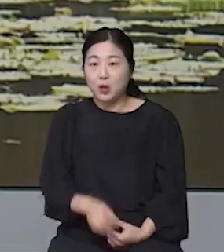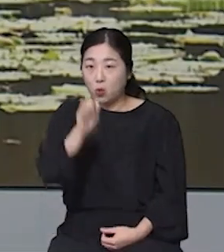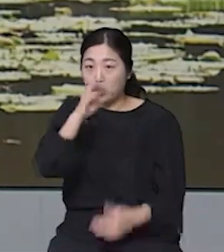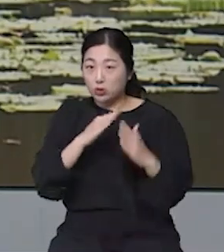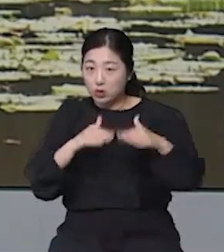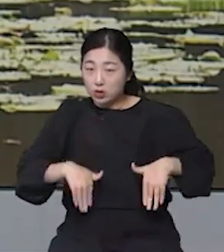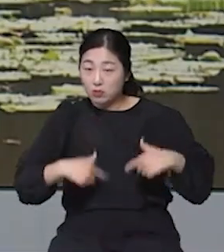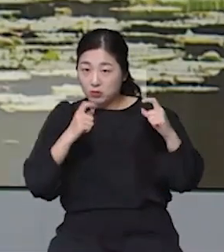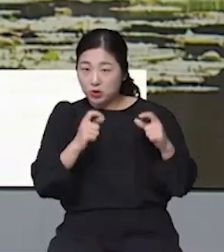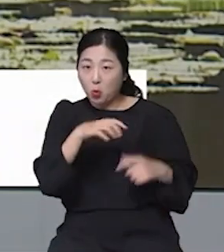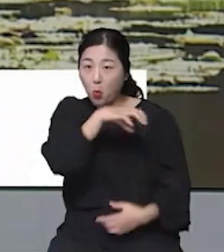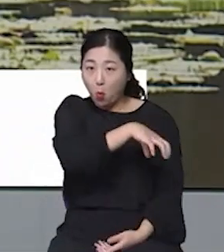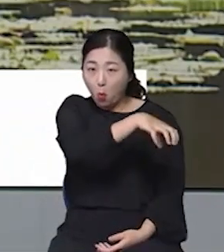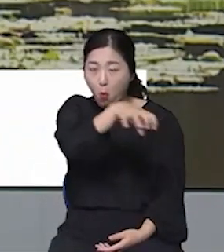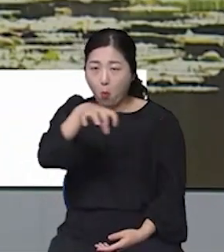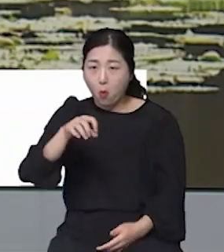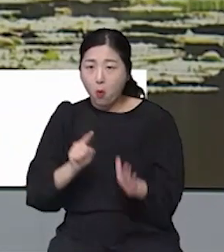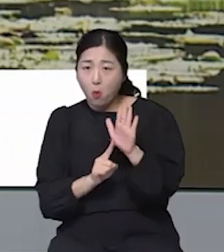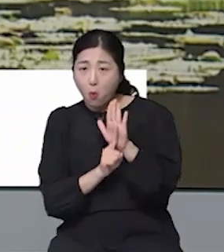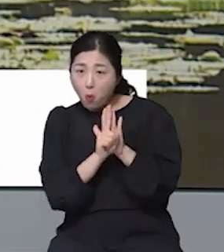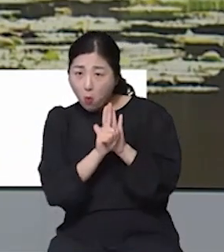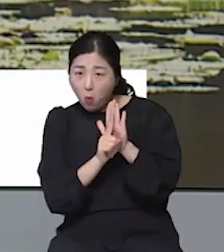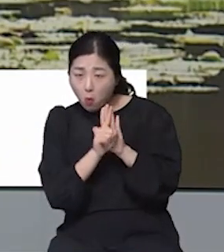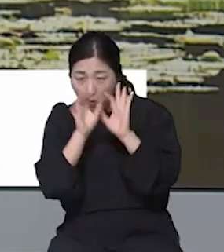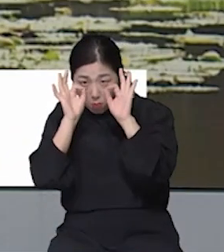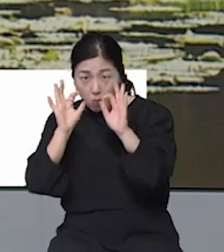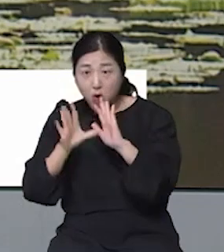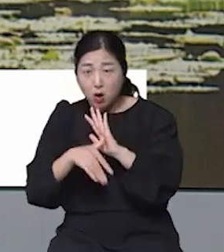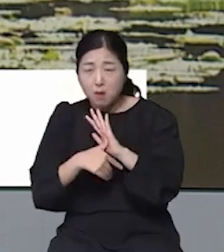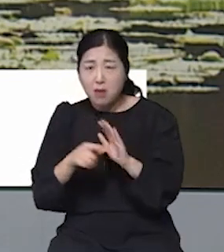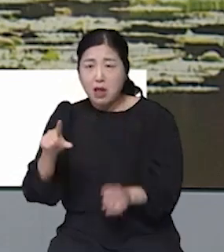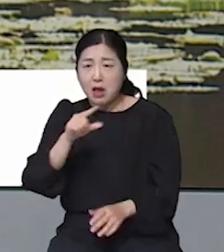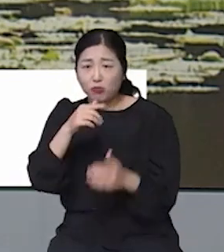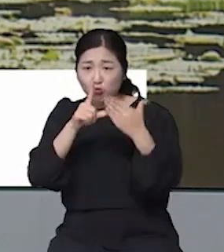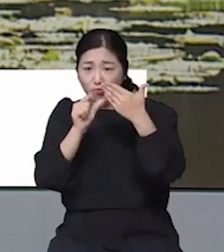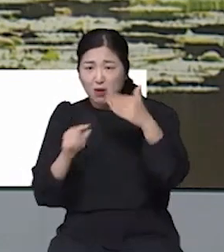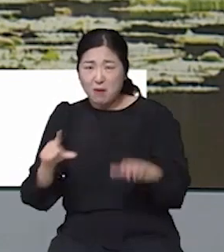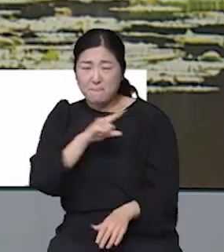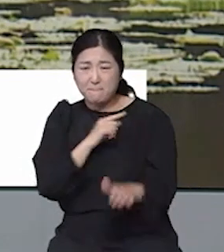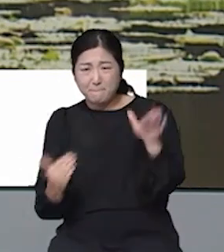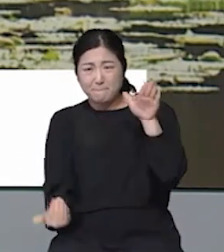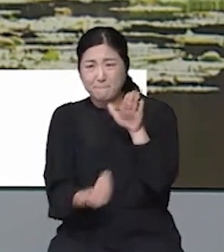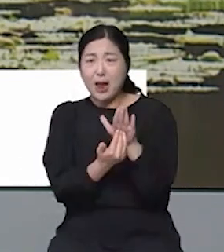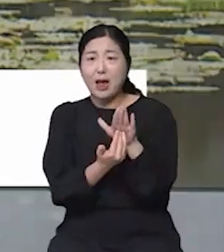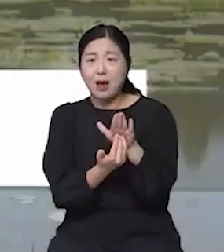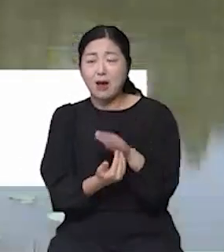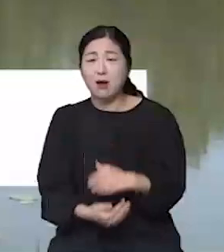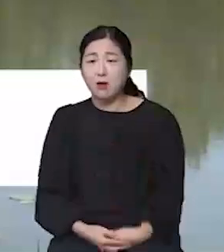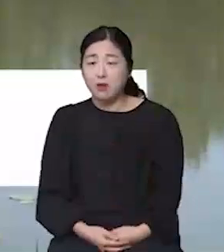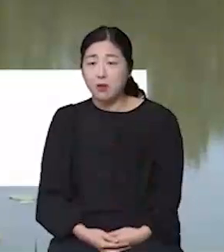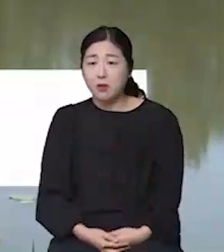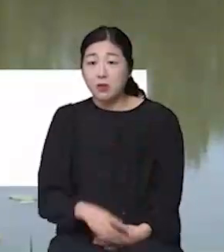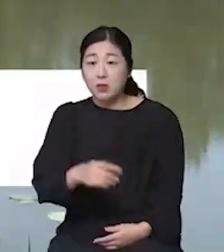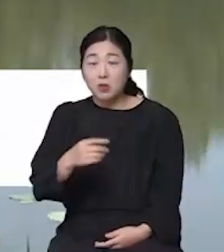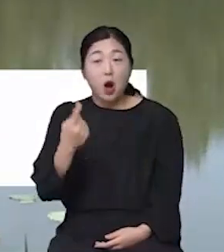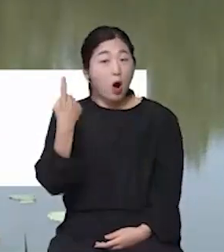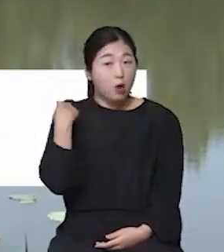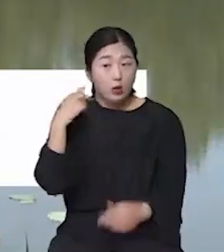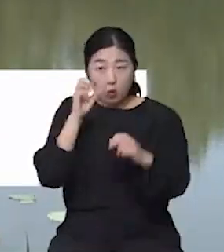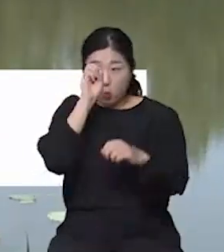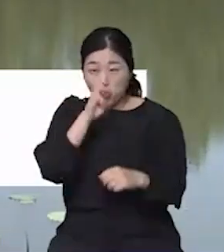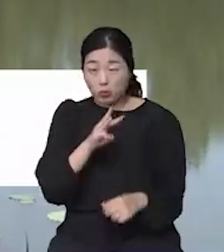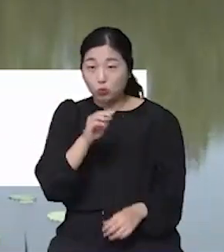광주 전남 지역 곳곳에서 기상관측 이래 9월 1 최고기온 기록을 경신했습니다. 기상청은 어제